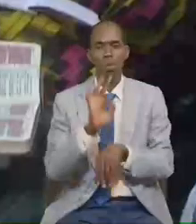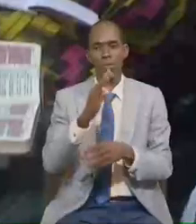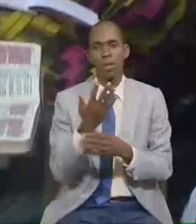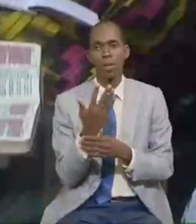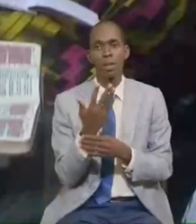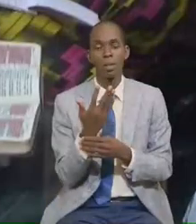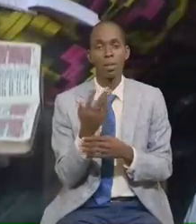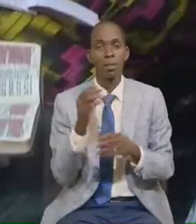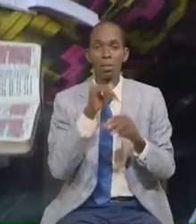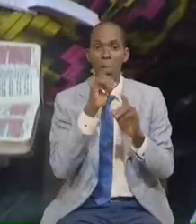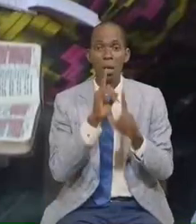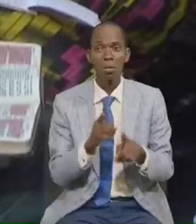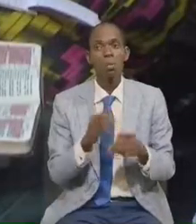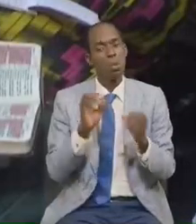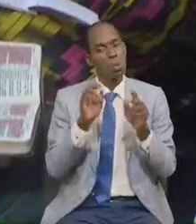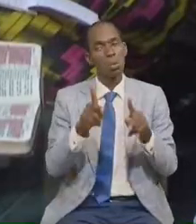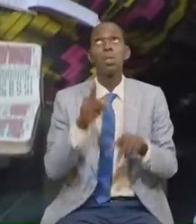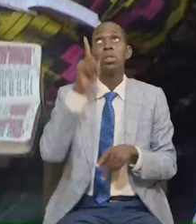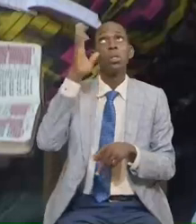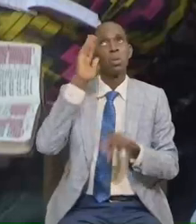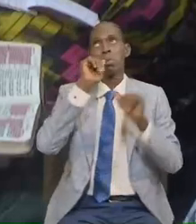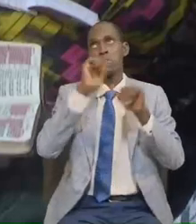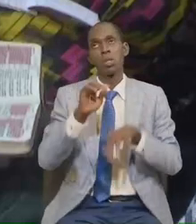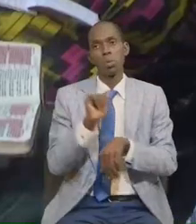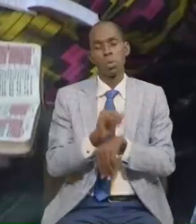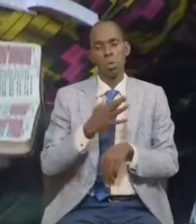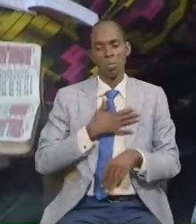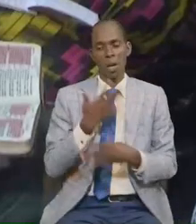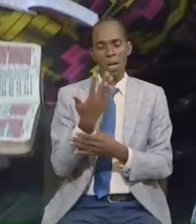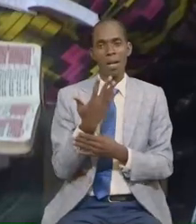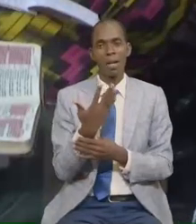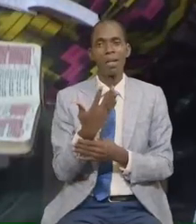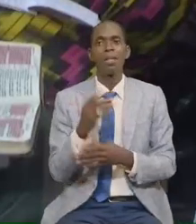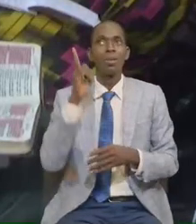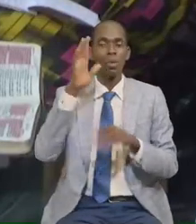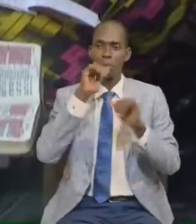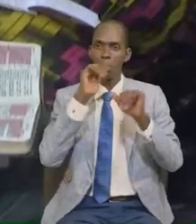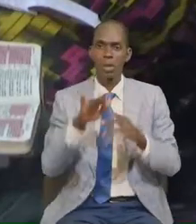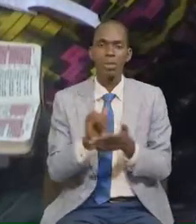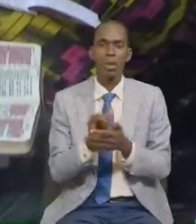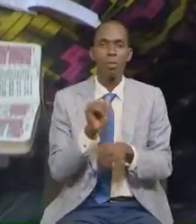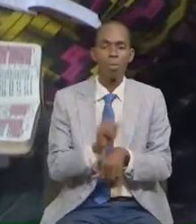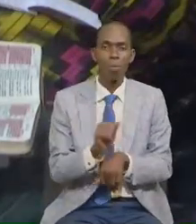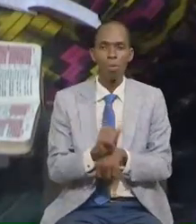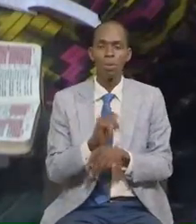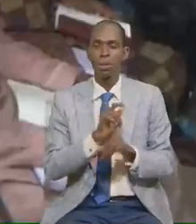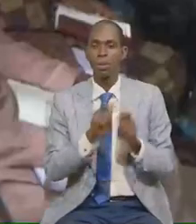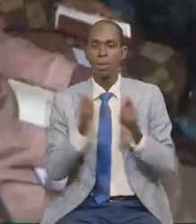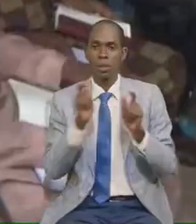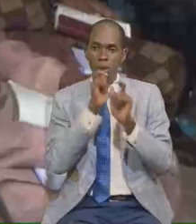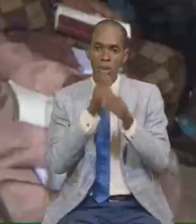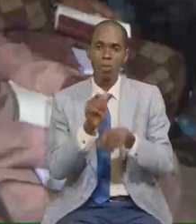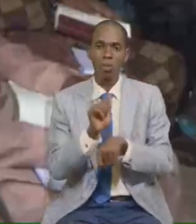venir l'oeuvre de mes mains il va bénissait œuvre une oeuvre que tu feras et sera